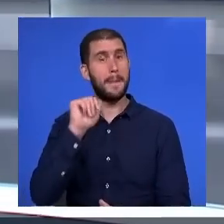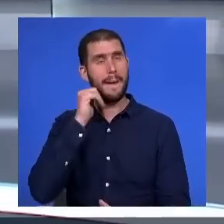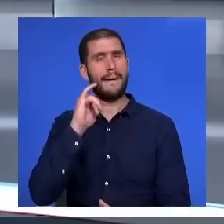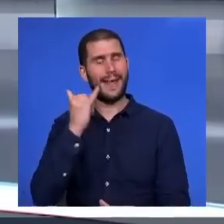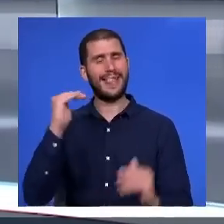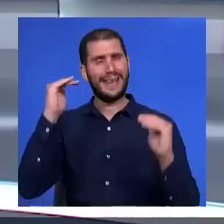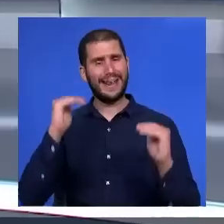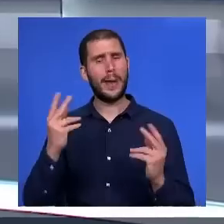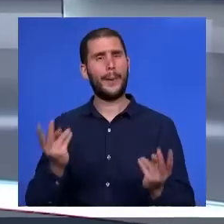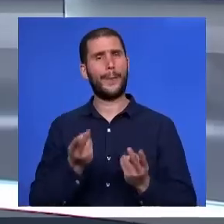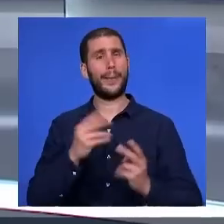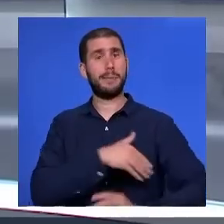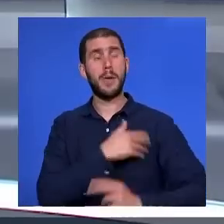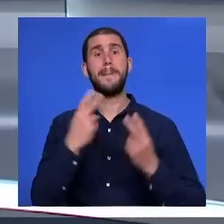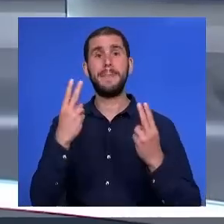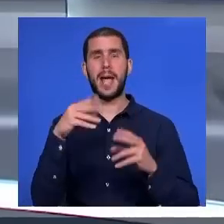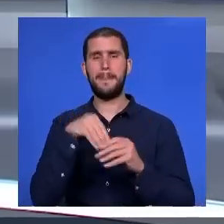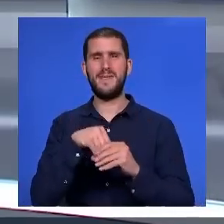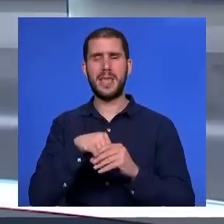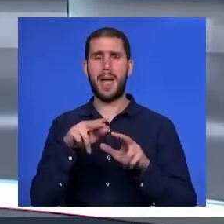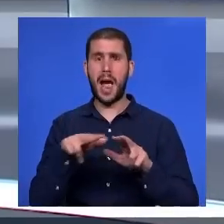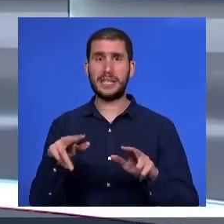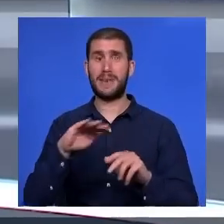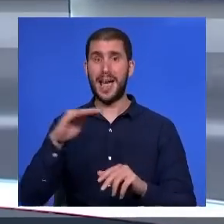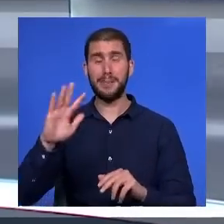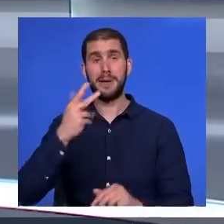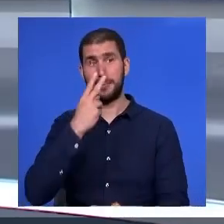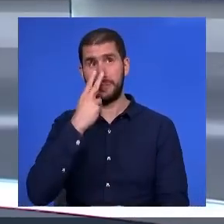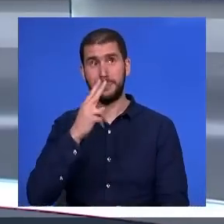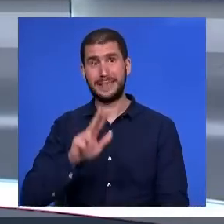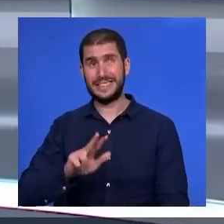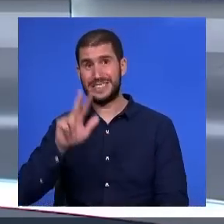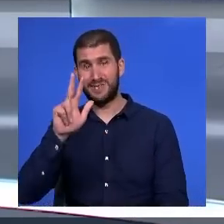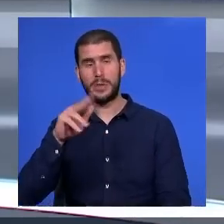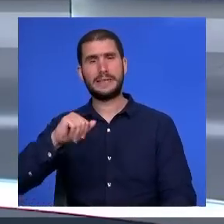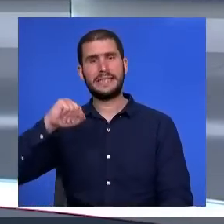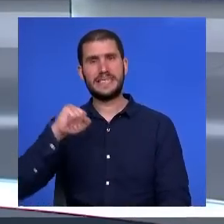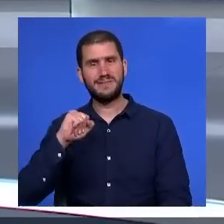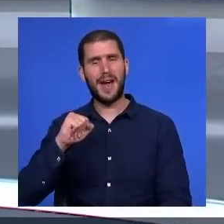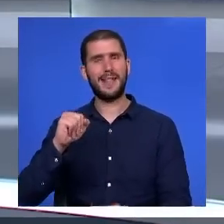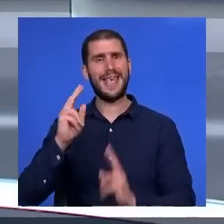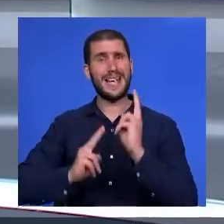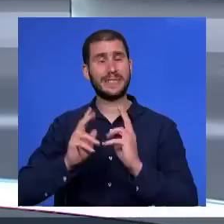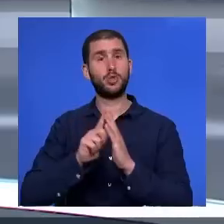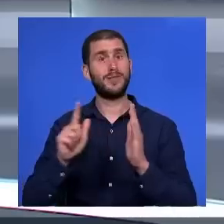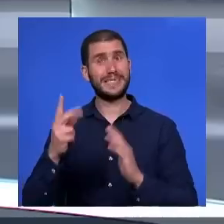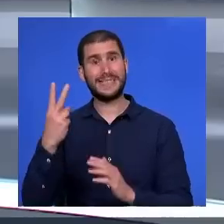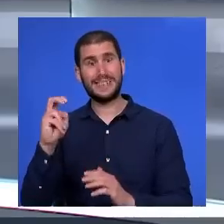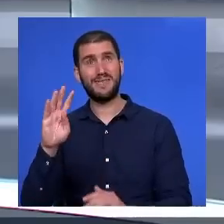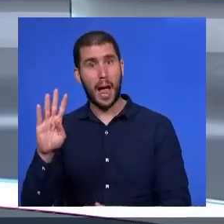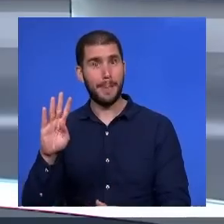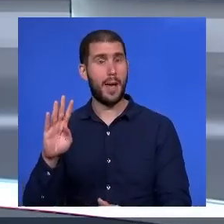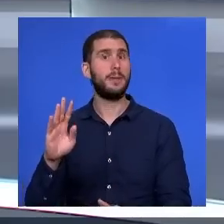ירידה קלה בטמפרטורות, בעיקר בפנים הארץ ובערים. ואם אנחנו מצפינים בצפת ובקצרין מחר 17 עד 24